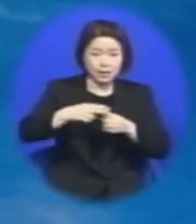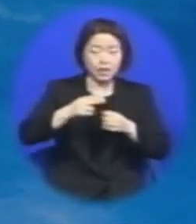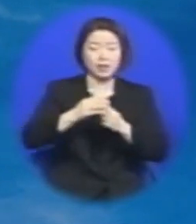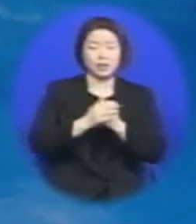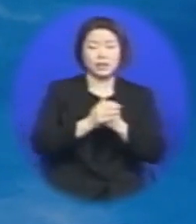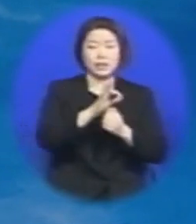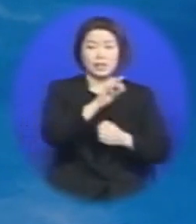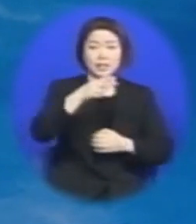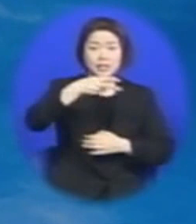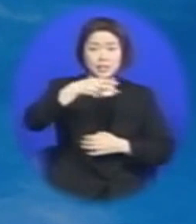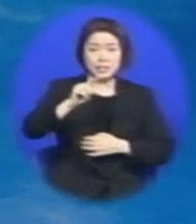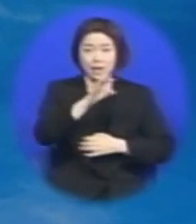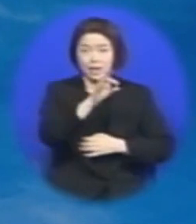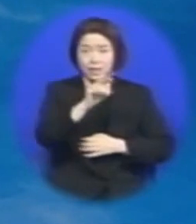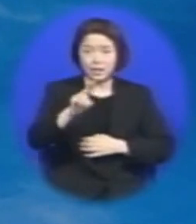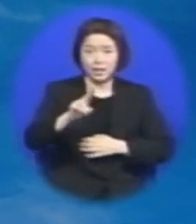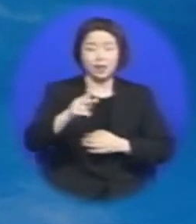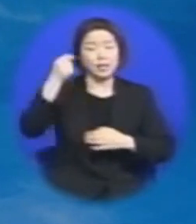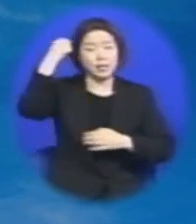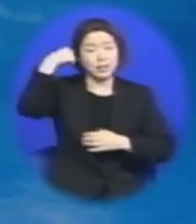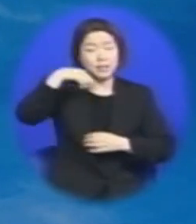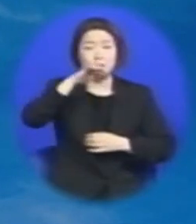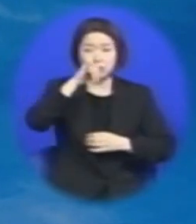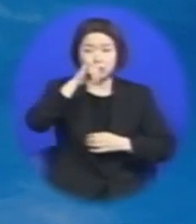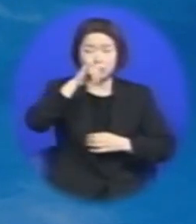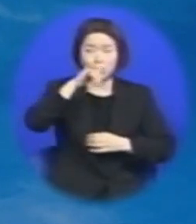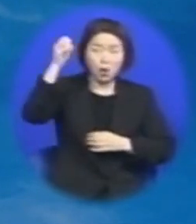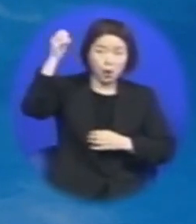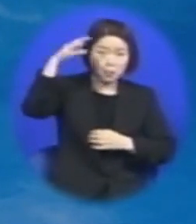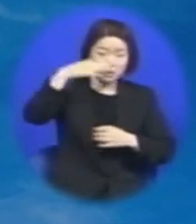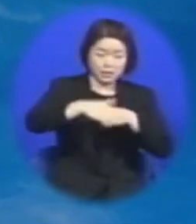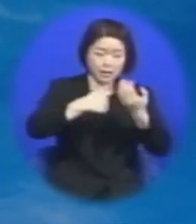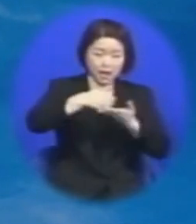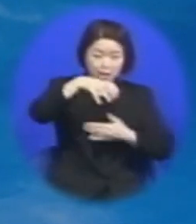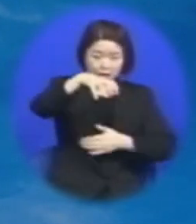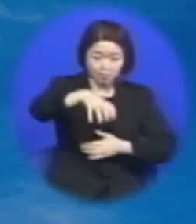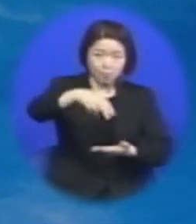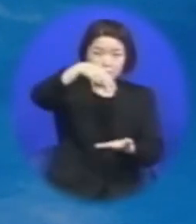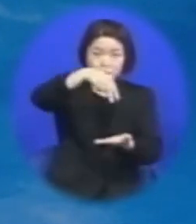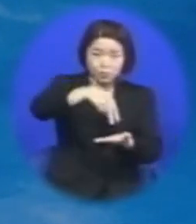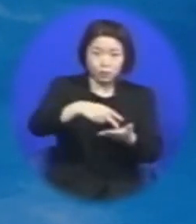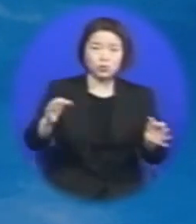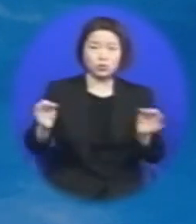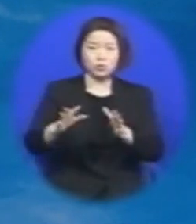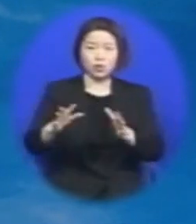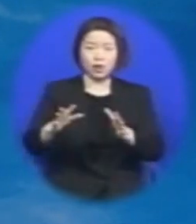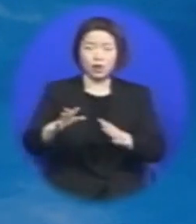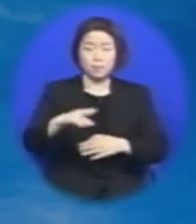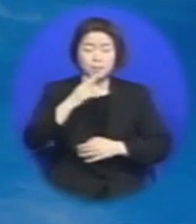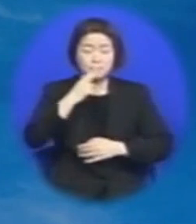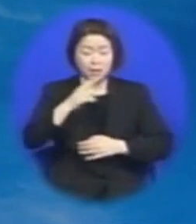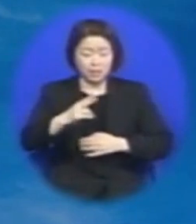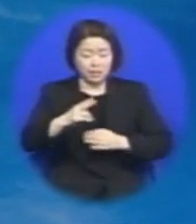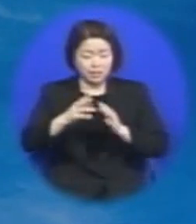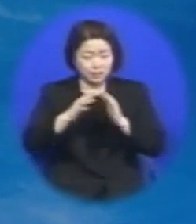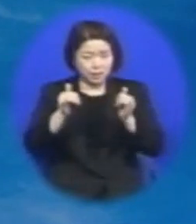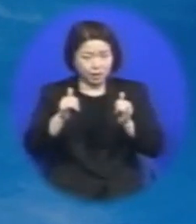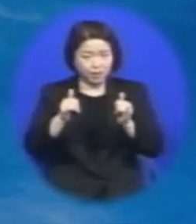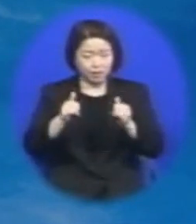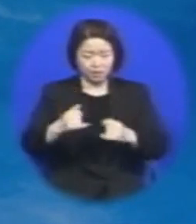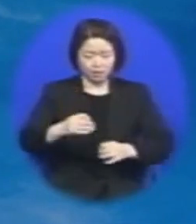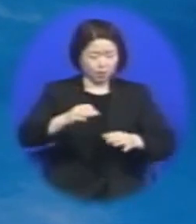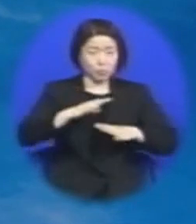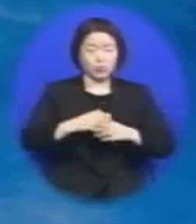사람이었지만 아 빛이신 하나님 앞에서는 순간에 그는 깜짝 놀랐습니다 이사야 6장